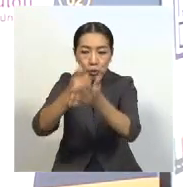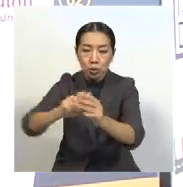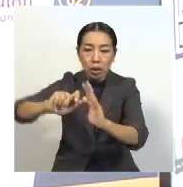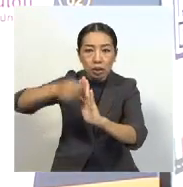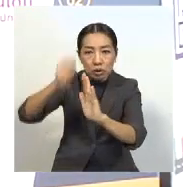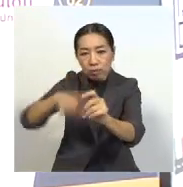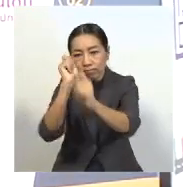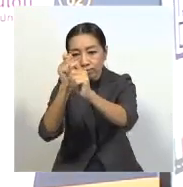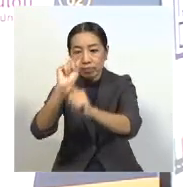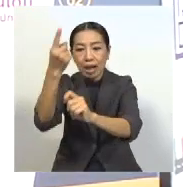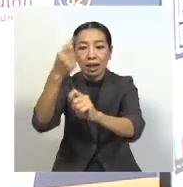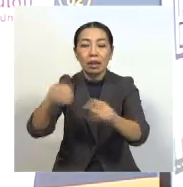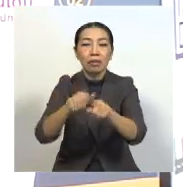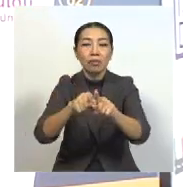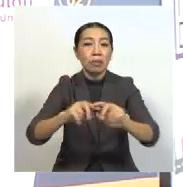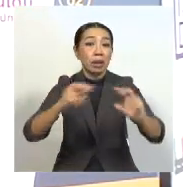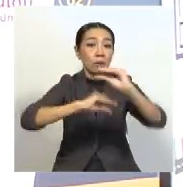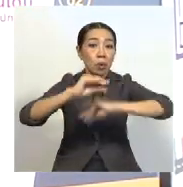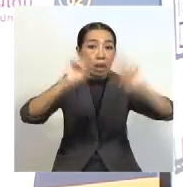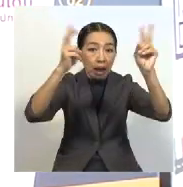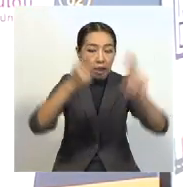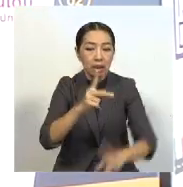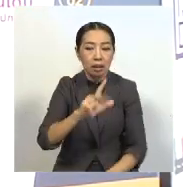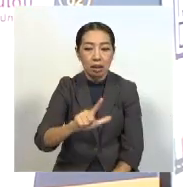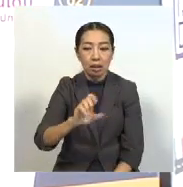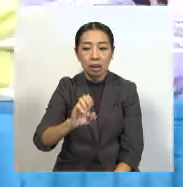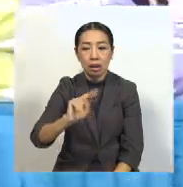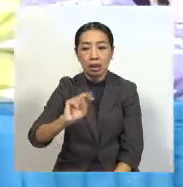ต้โครงการคลินิกอุตสาหกรรมเคลื่อนที่ครับ